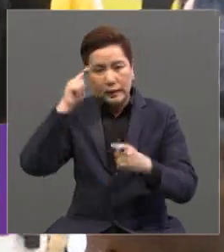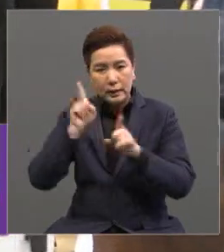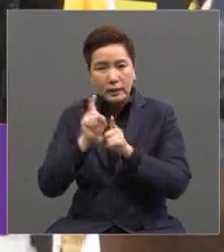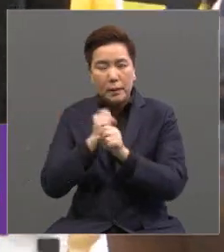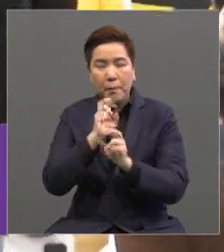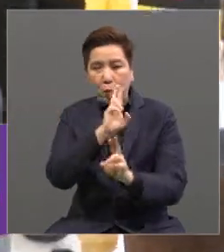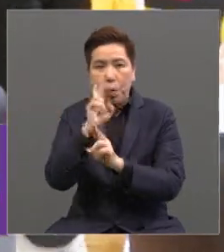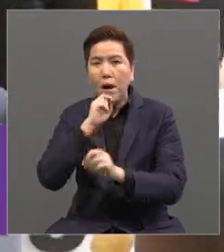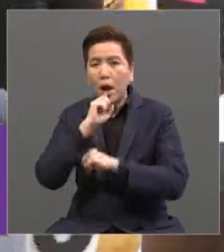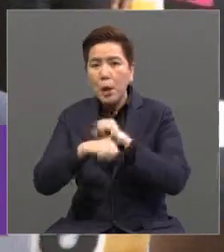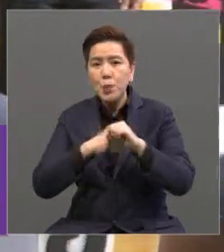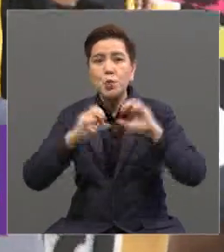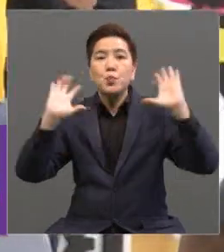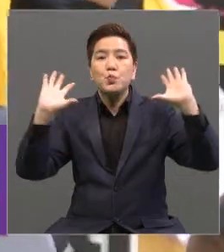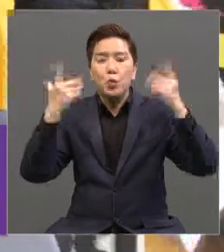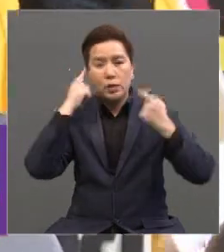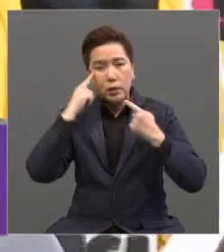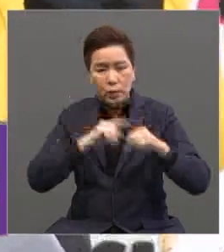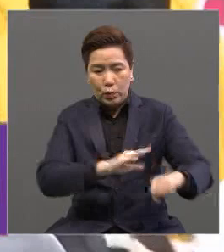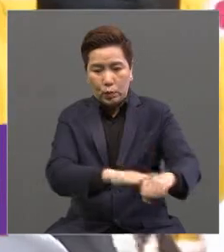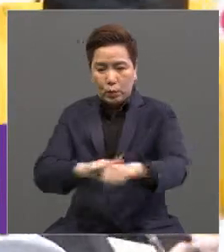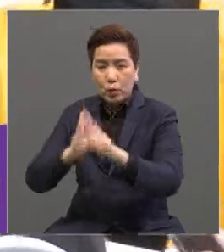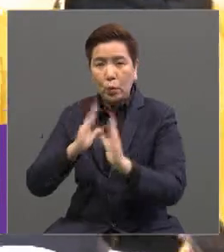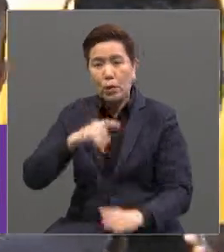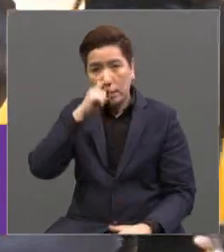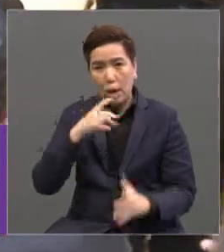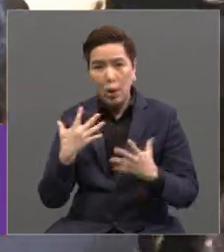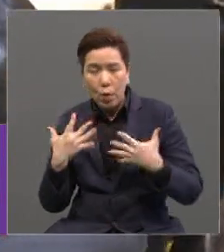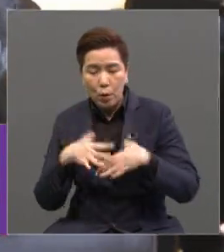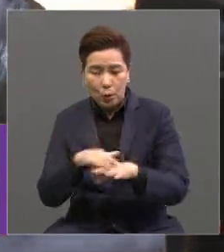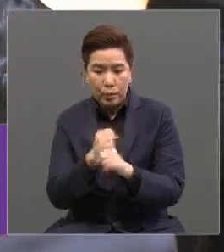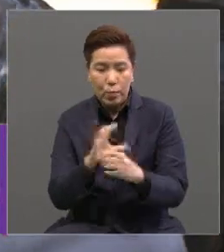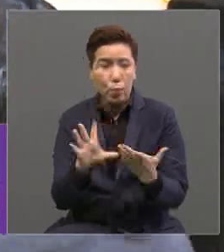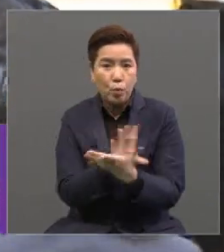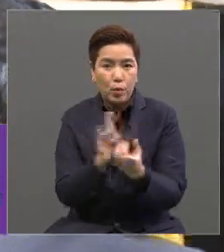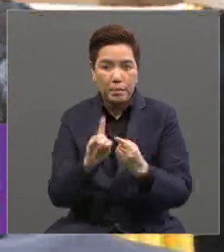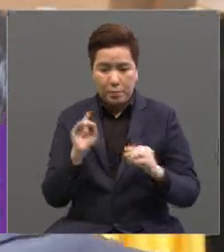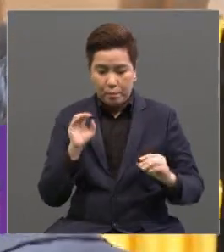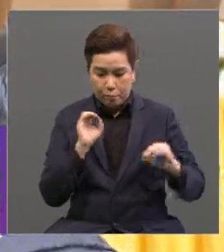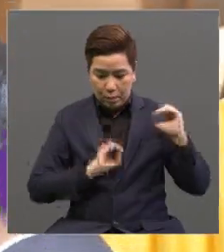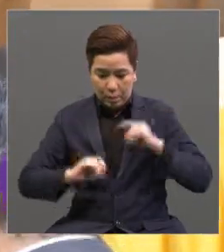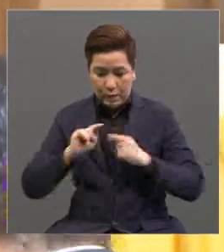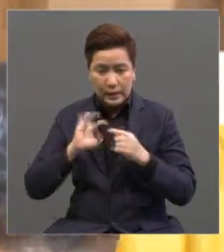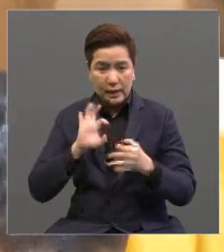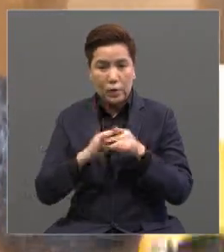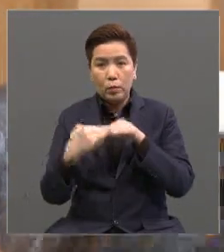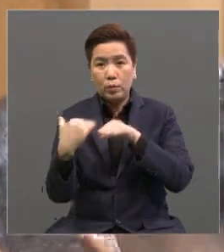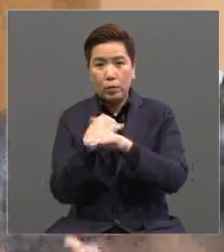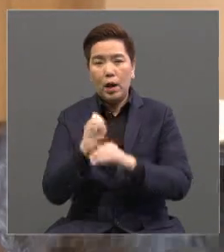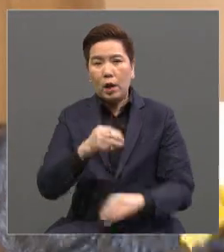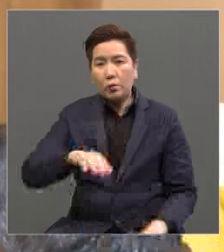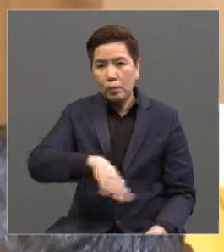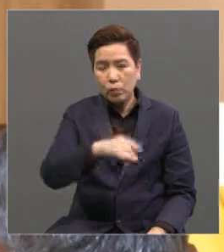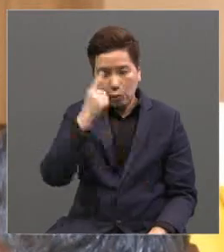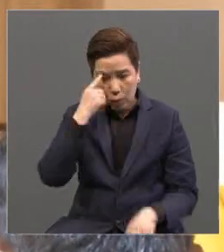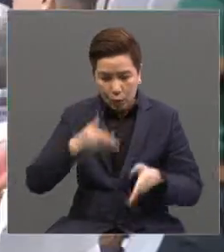ญระวังหมดอายุเพื่อชวนคนไทยมามีส่วนร่วมในการสร้างวัฒนธรรมความปลอดภัยทางท้องถนนกระตุ้นให้ทุกค